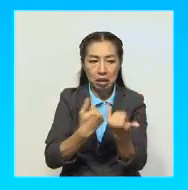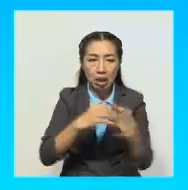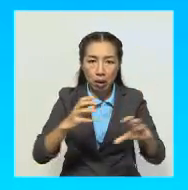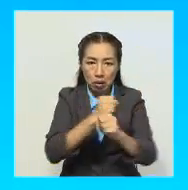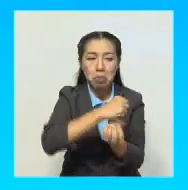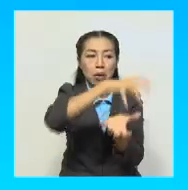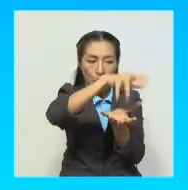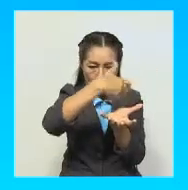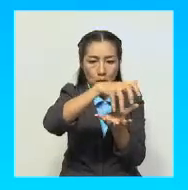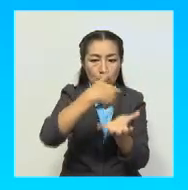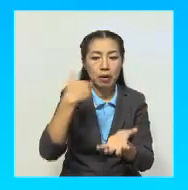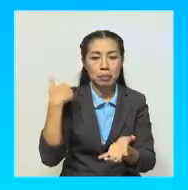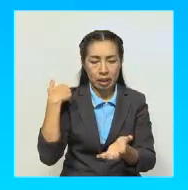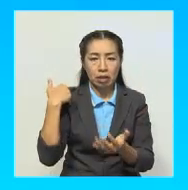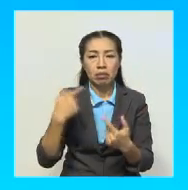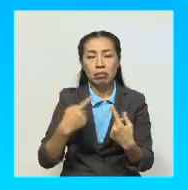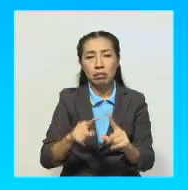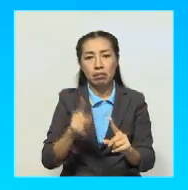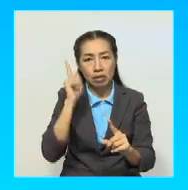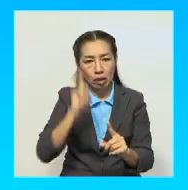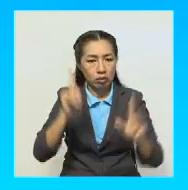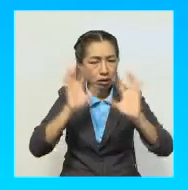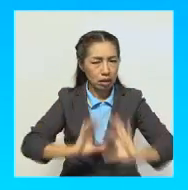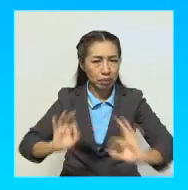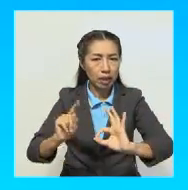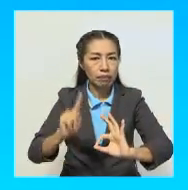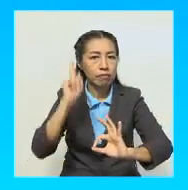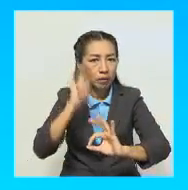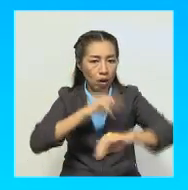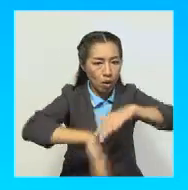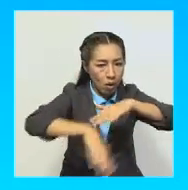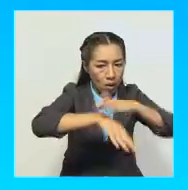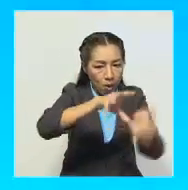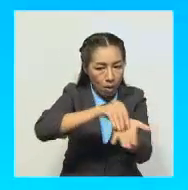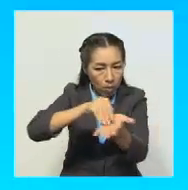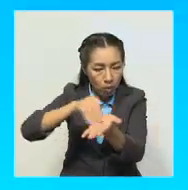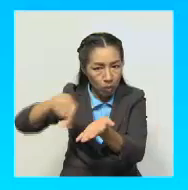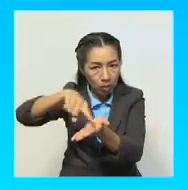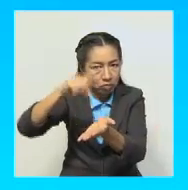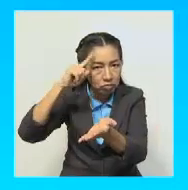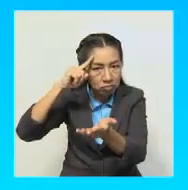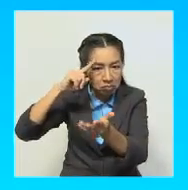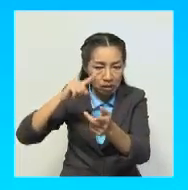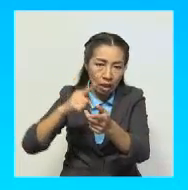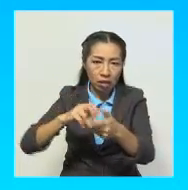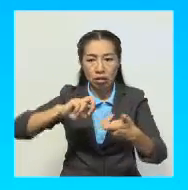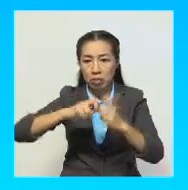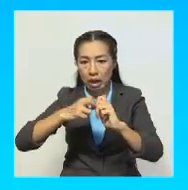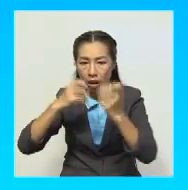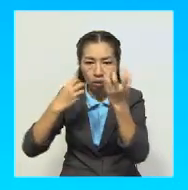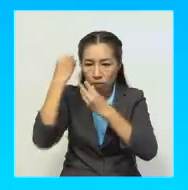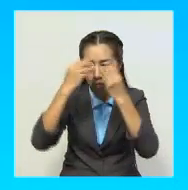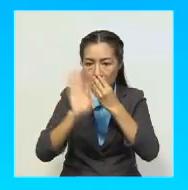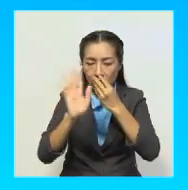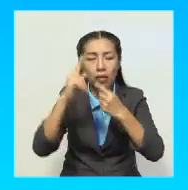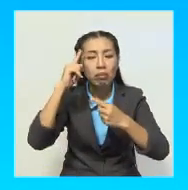ามาเป็นระยะนะคะหนึ่งสิ่งที่จะต้องเน้นย้ำก็คือการรวบรวมข้อมูลจากทางเดียวเพื่อไม่ให้เกิดความสับสนขึ้นมาค